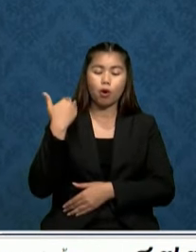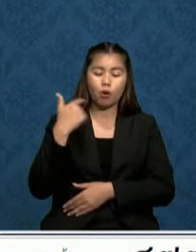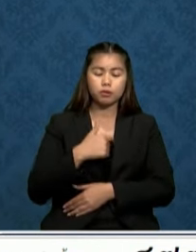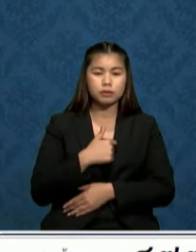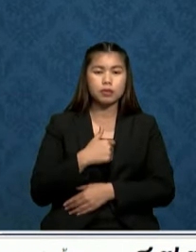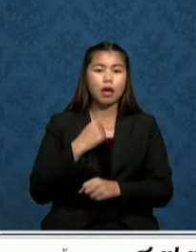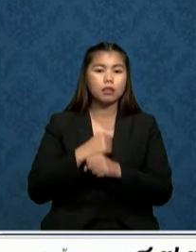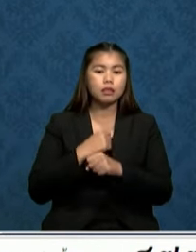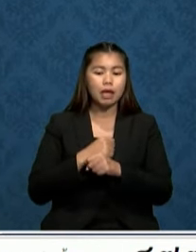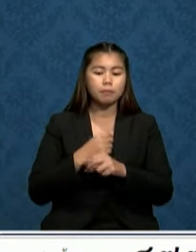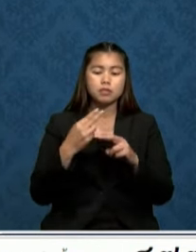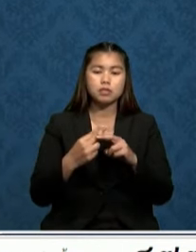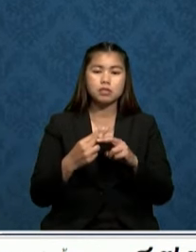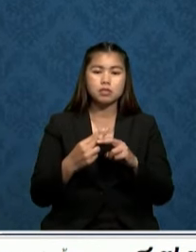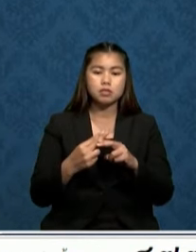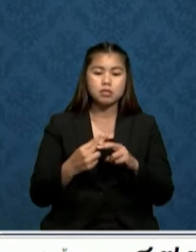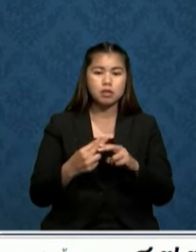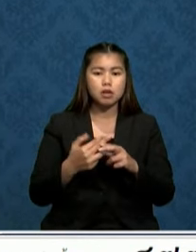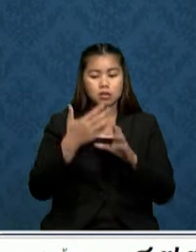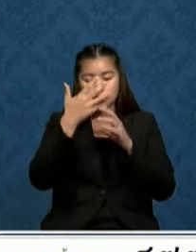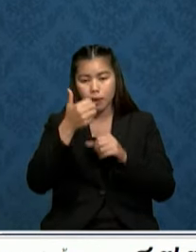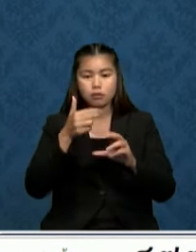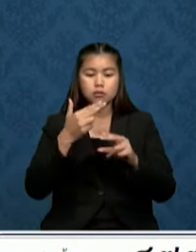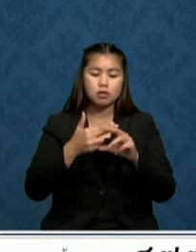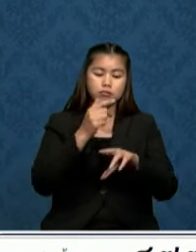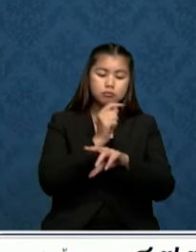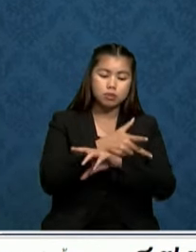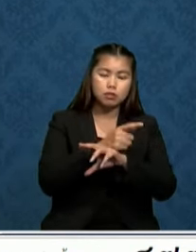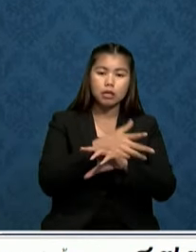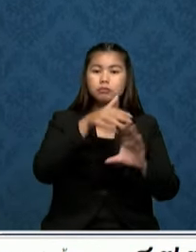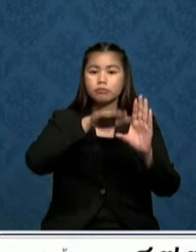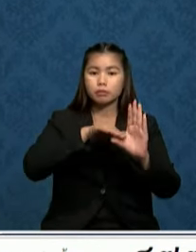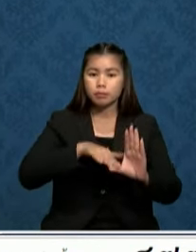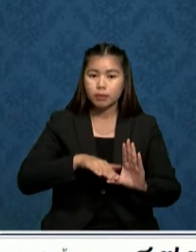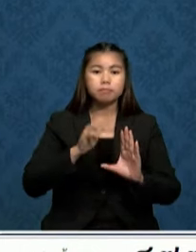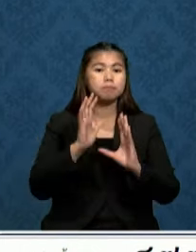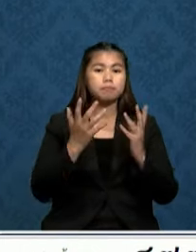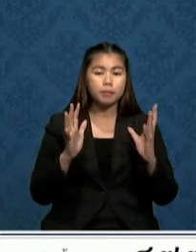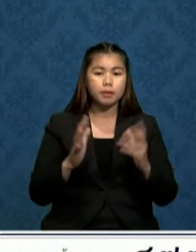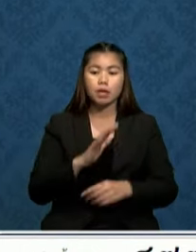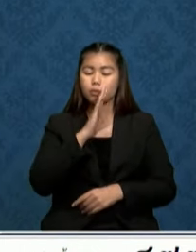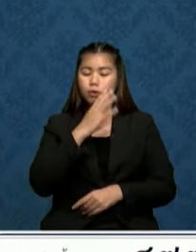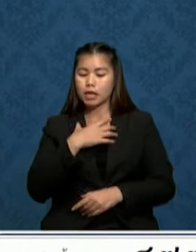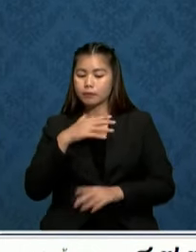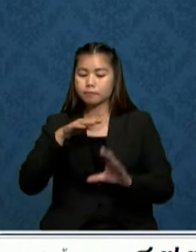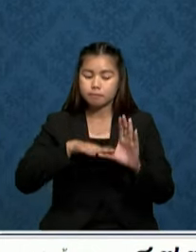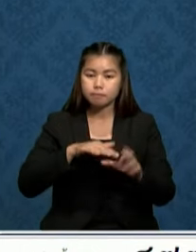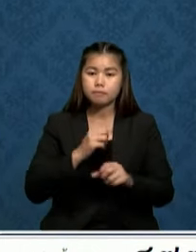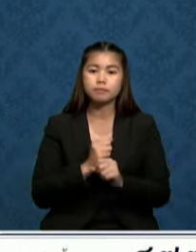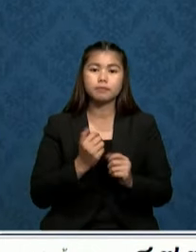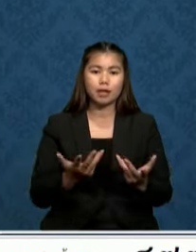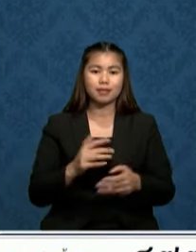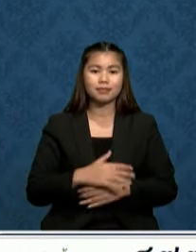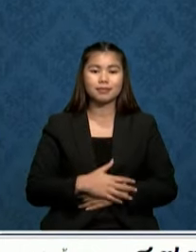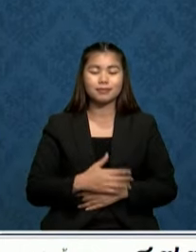ไม่มีการเข้าชื่อออนไน์คำถามคอพวกผมเนถ้าจะลงนารงการแกไข communist กจะทำยัไนี่บั